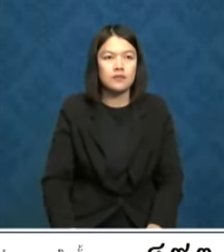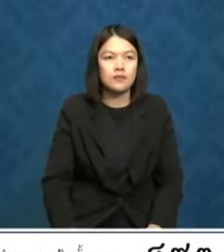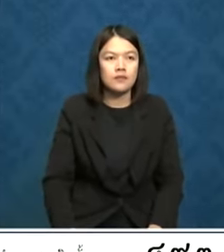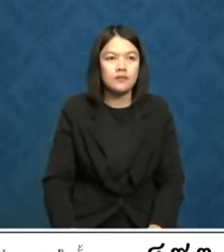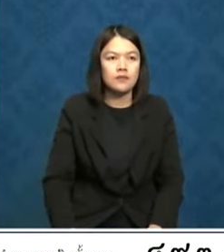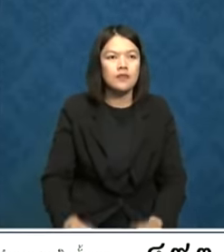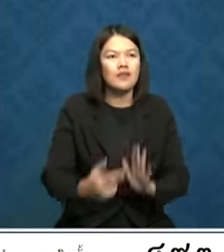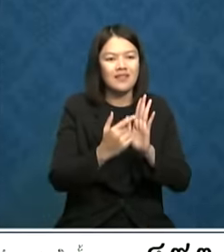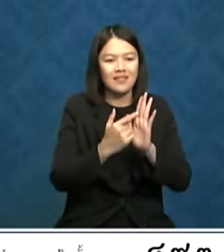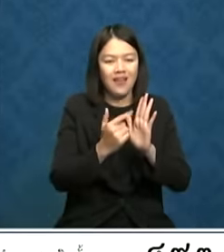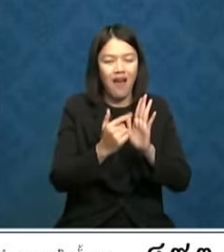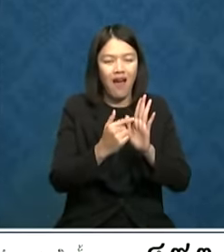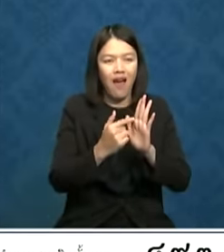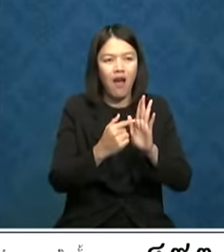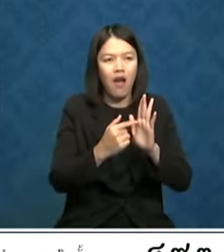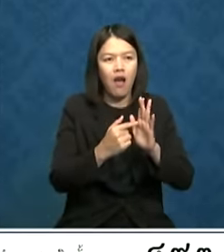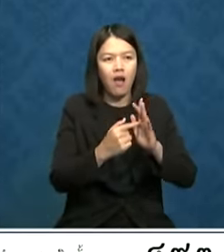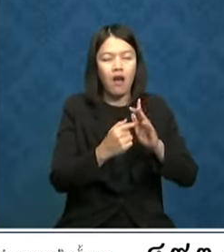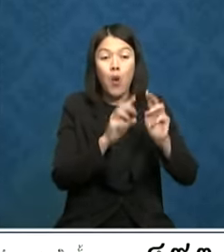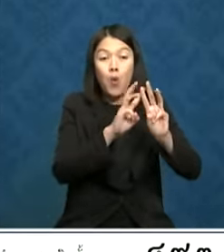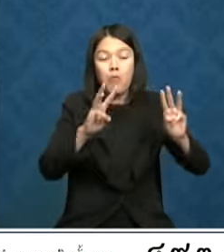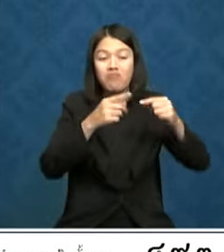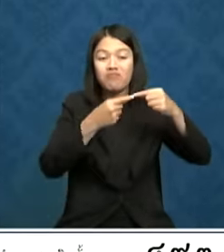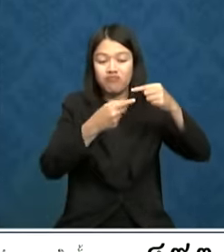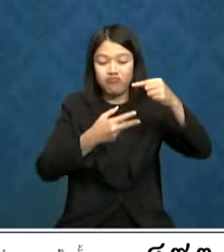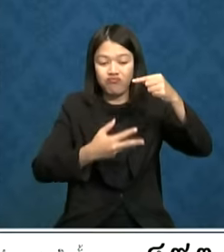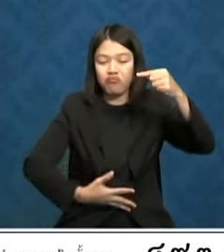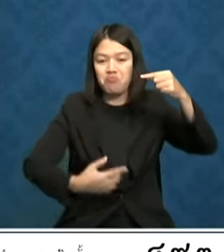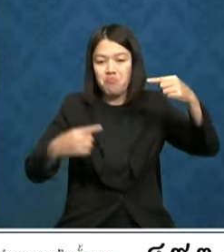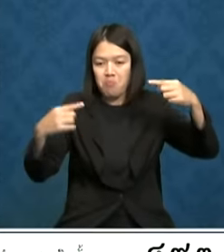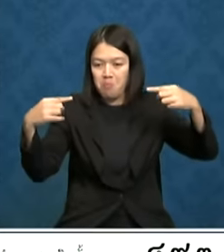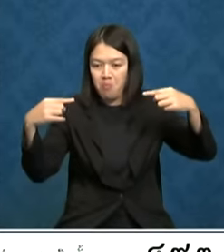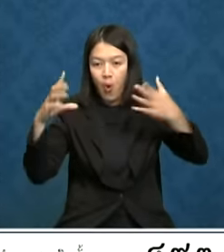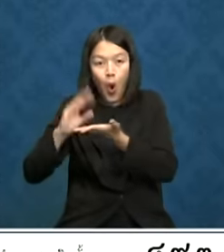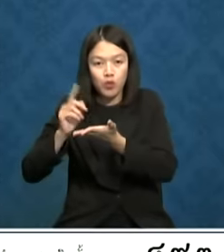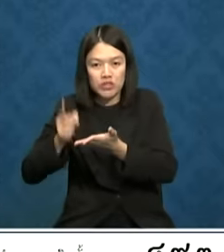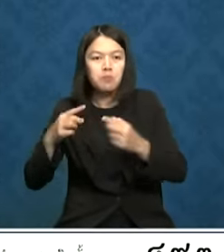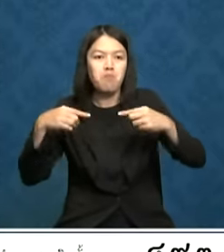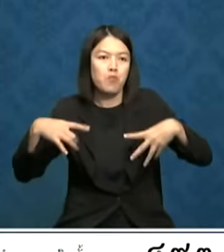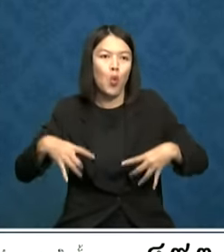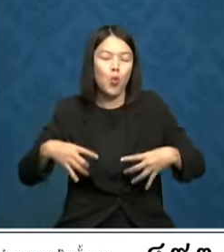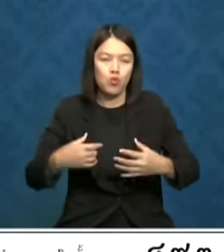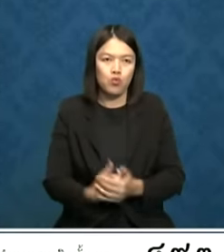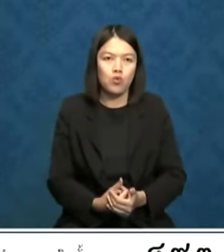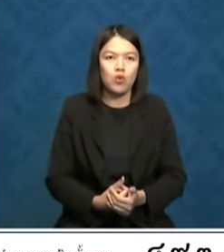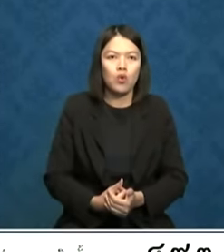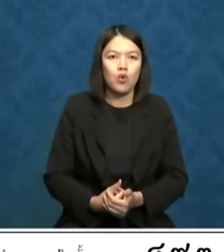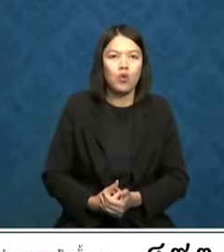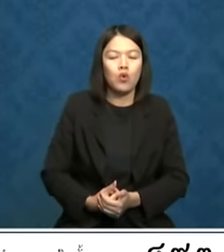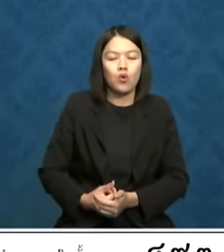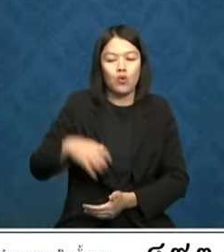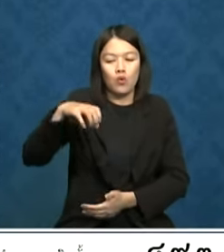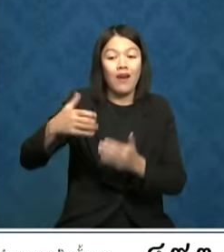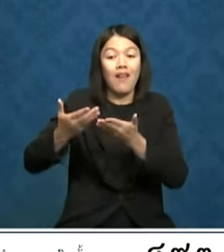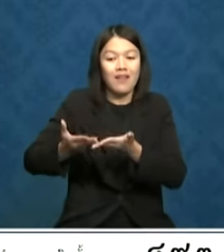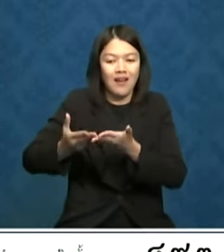จำนวนยาที่ผลิตกับจำนวนยาในแคตาลอกของเว็บไซต์ท่านเองนะคะก็ยังไม่ตรงกันค่ะโครงการบอกว่าโรงงานเดิมที่ท่าเรือผลิตได้ 20ราย